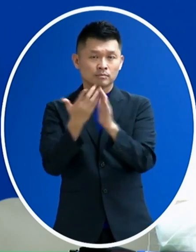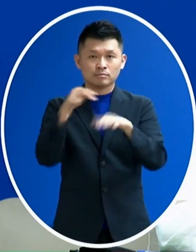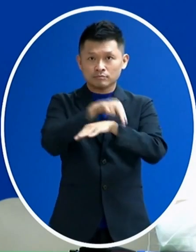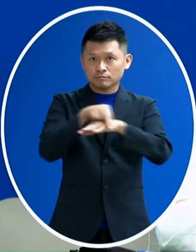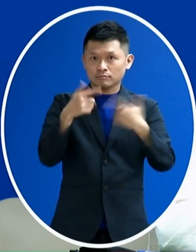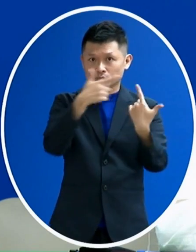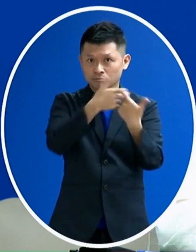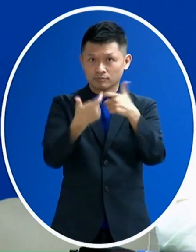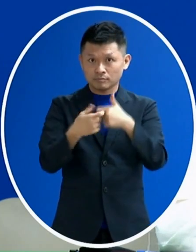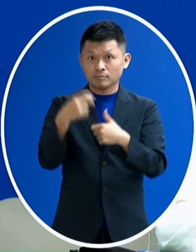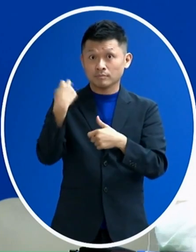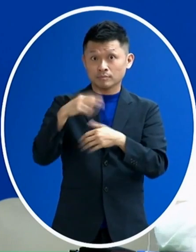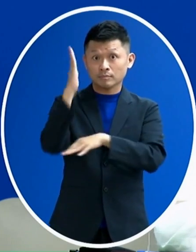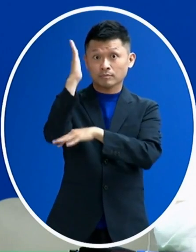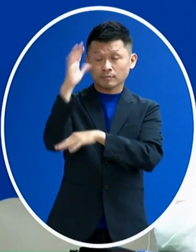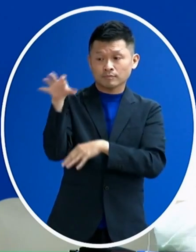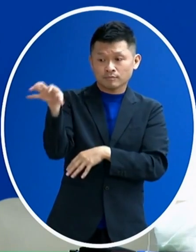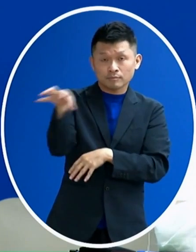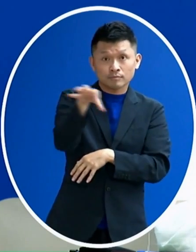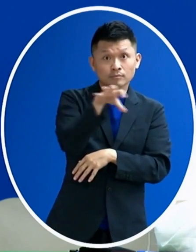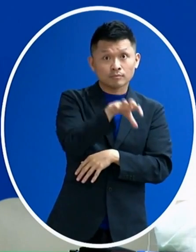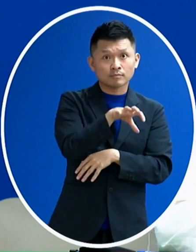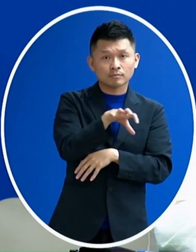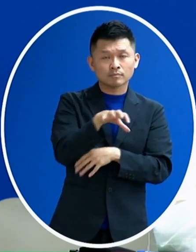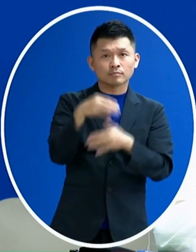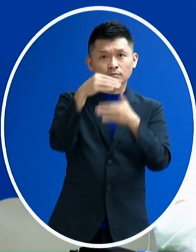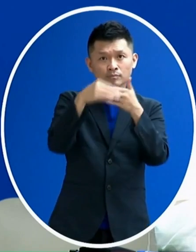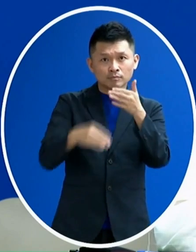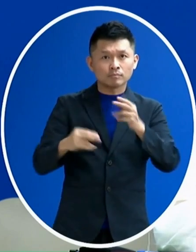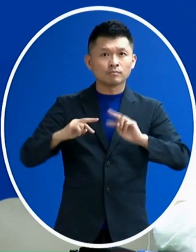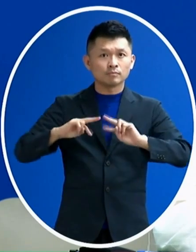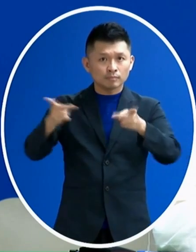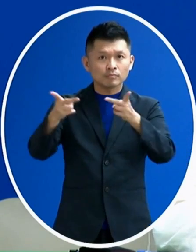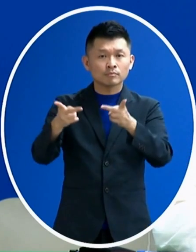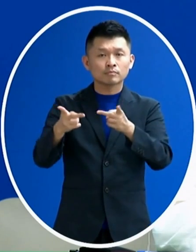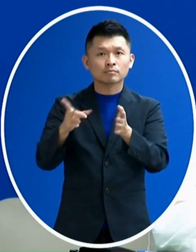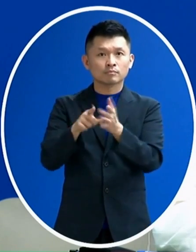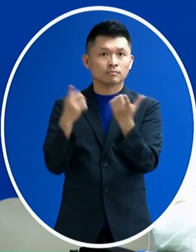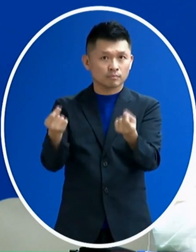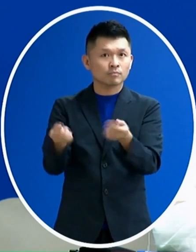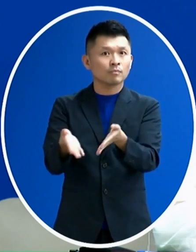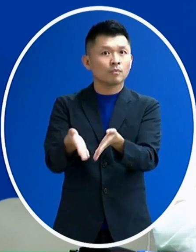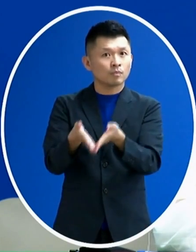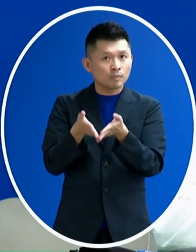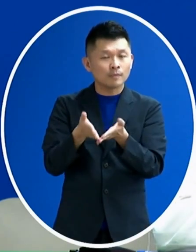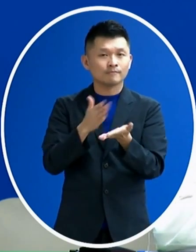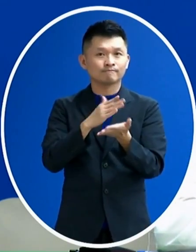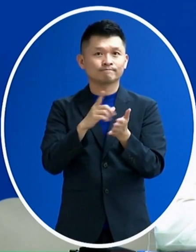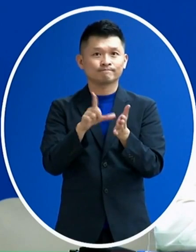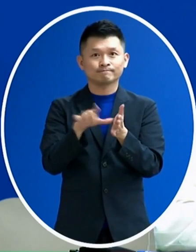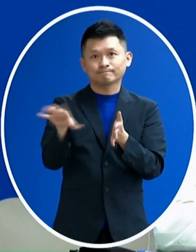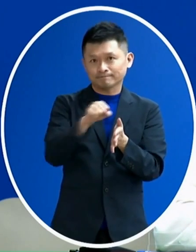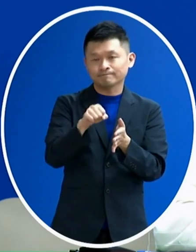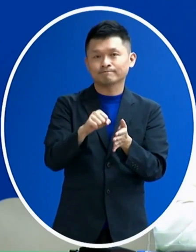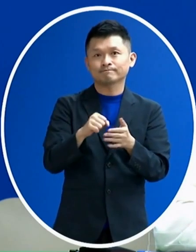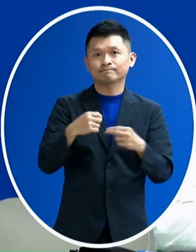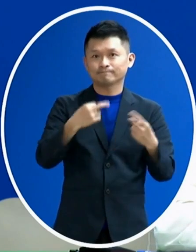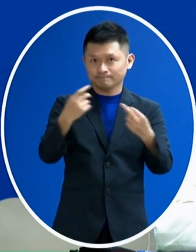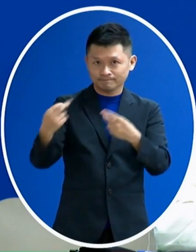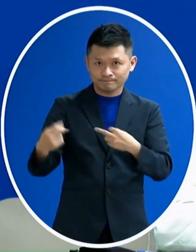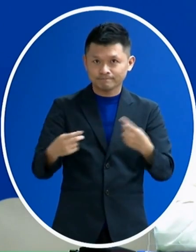及跟其他部会可能有一些相关指引这部分要请他们同步来修订等等，都可以利用这段时间来进